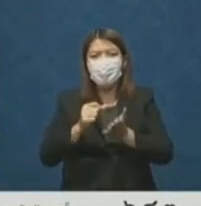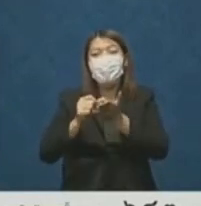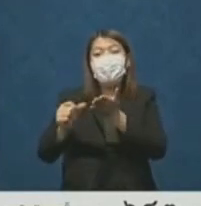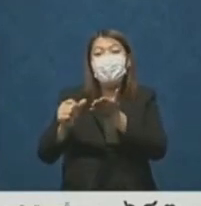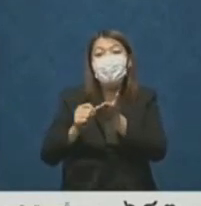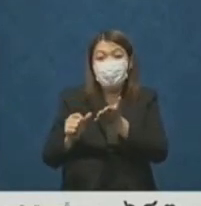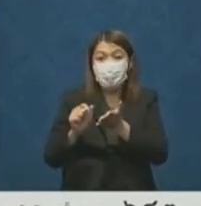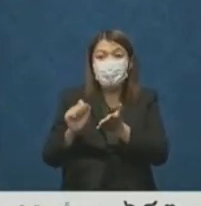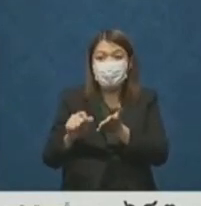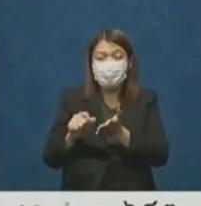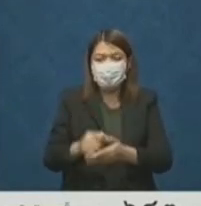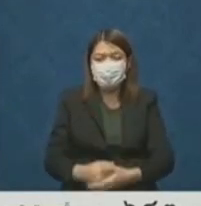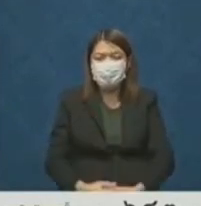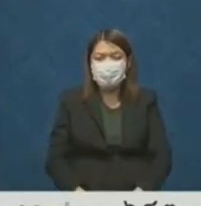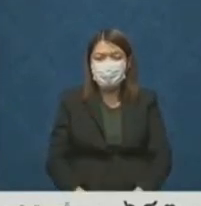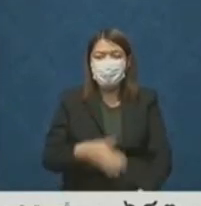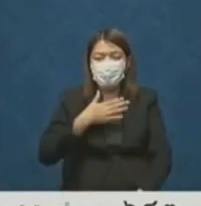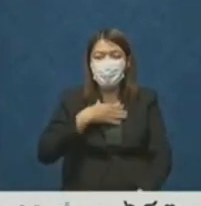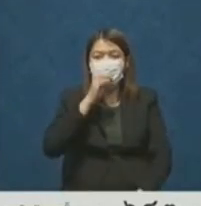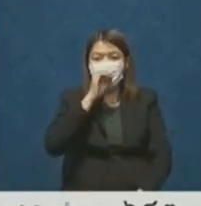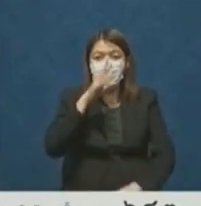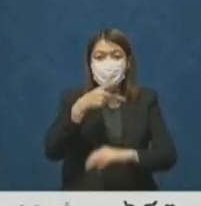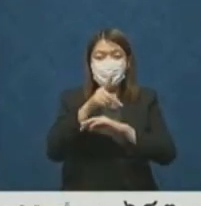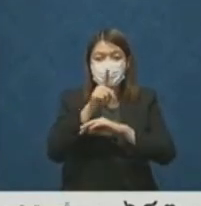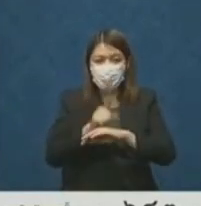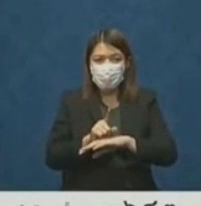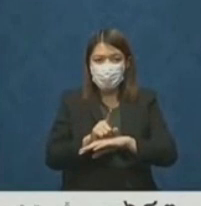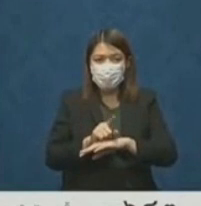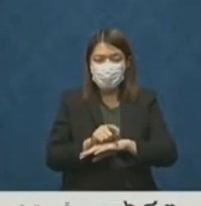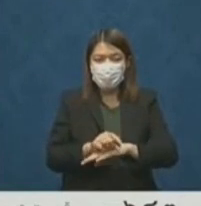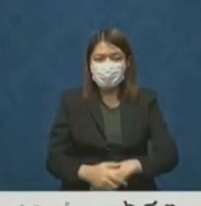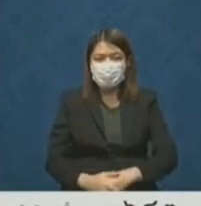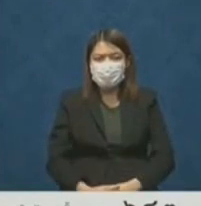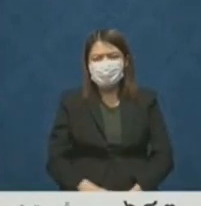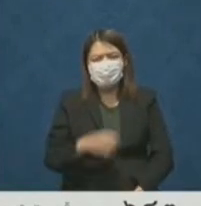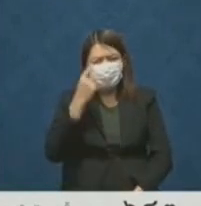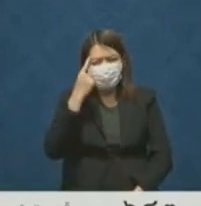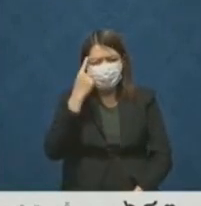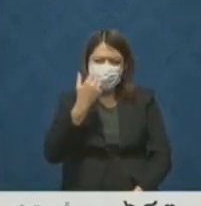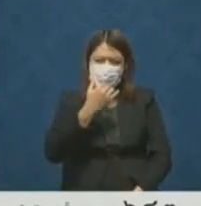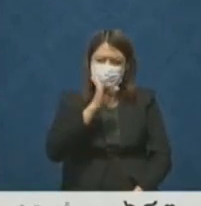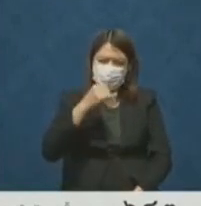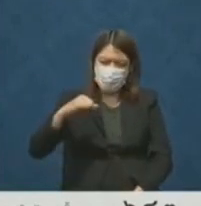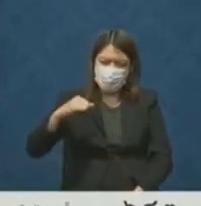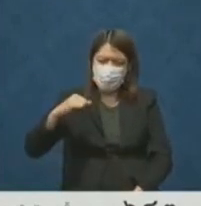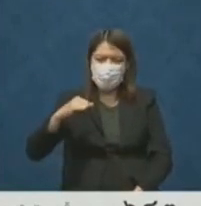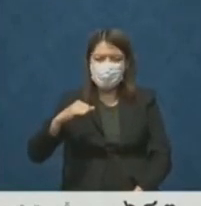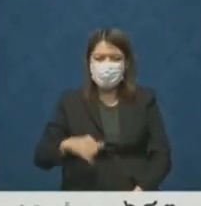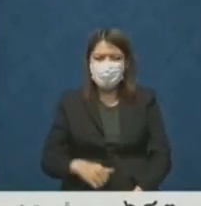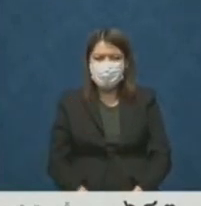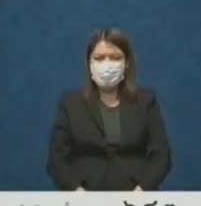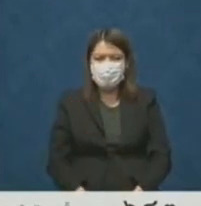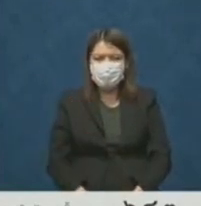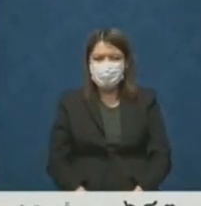ได้มีการแก้ไขผมจึงเรียนท่านประธานว่าผมจึงไม่ค่อยแน่ใจว่าใน